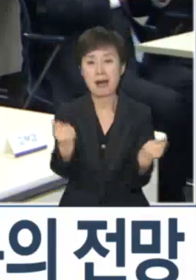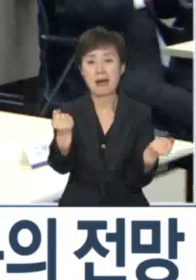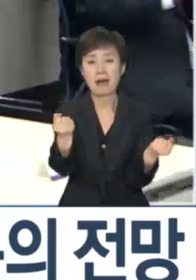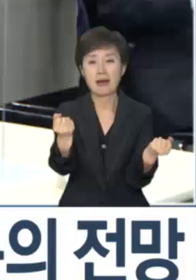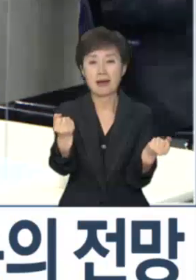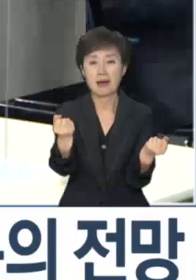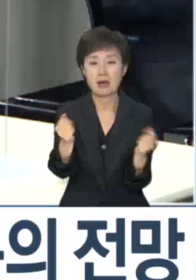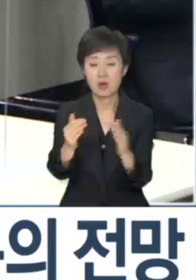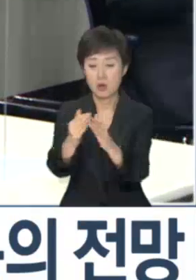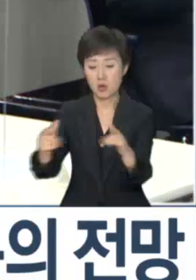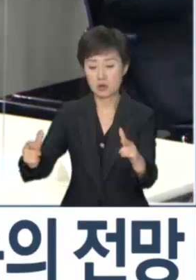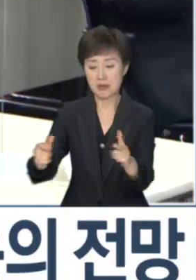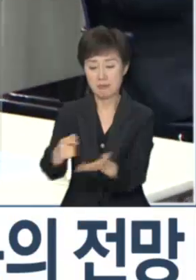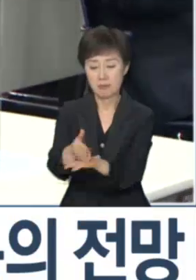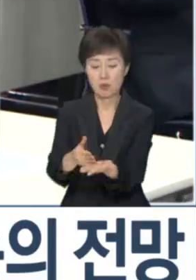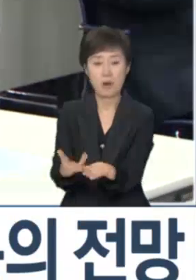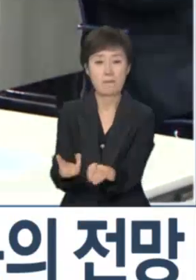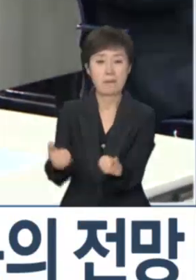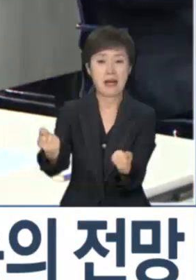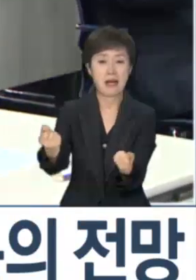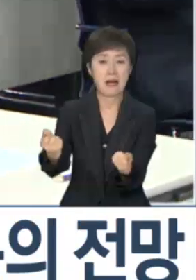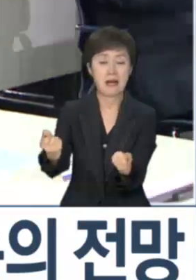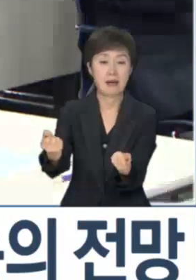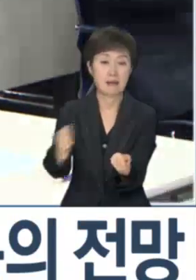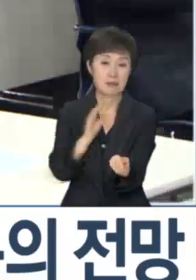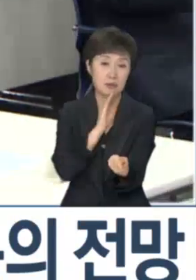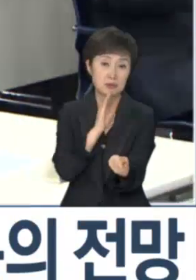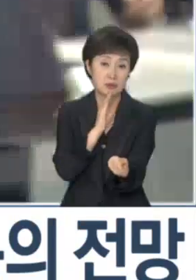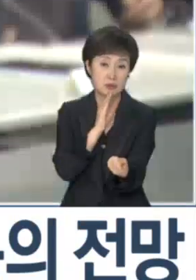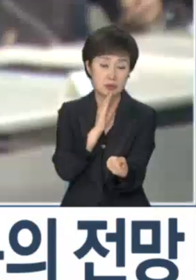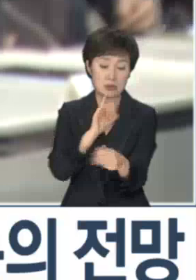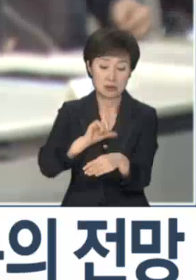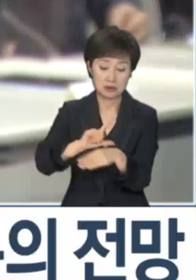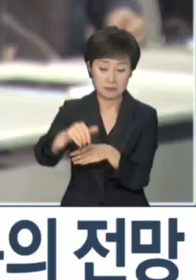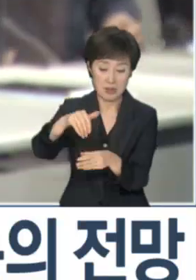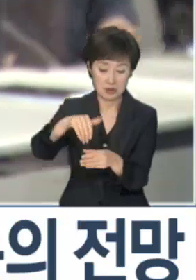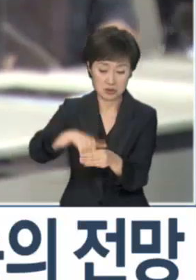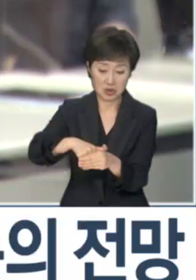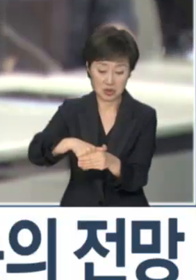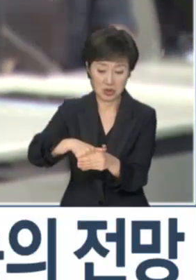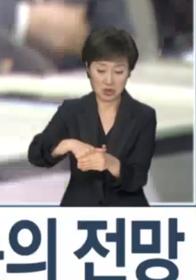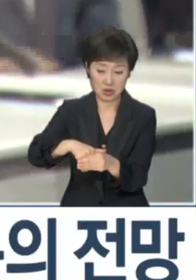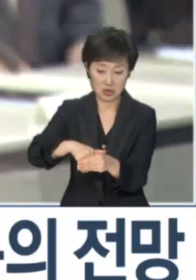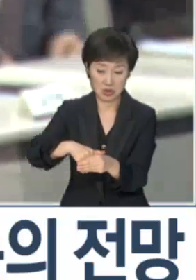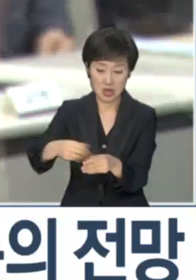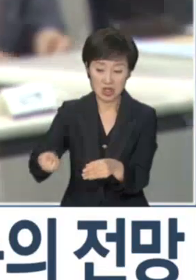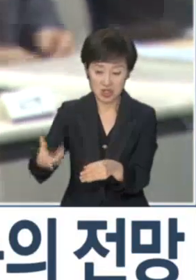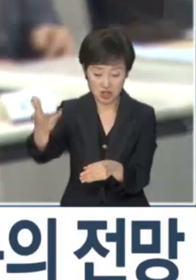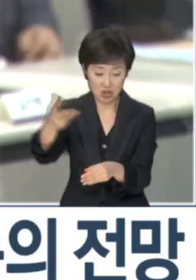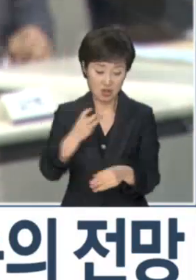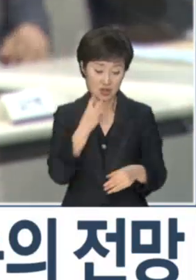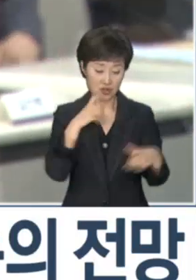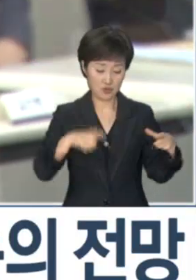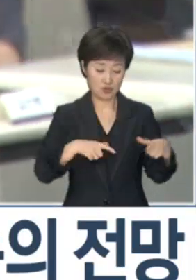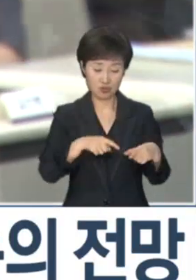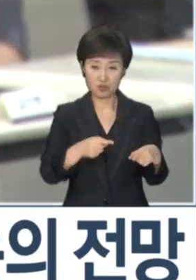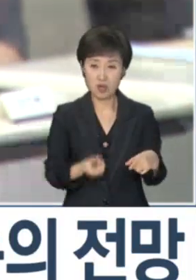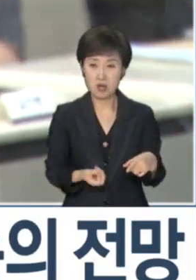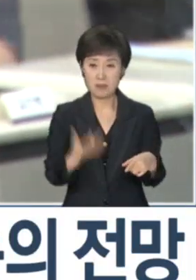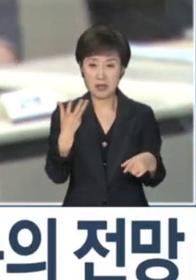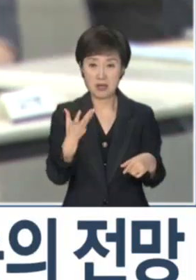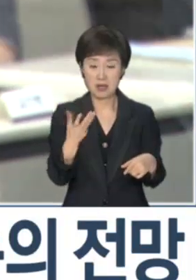호남에서 갈라져가지고 구민주계가 지방선거에 압승하고 수도권에서는